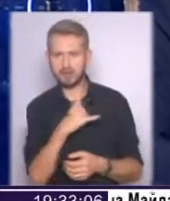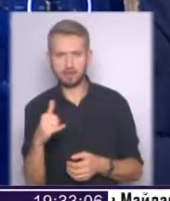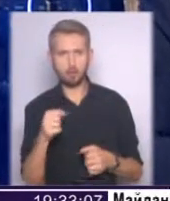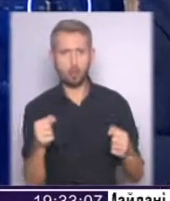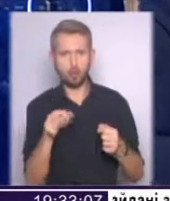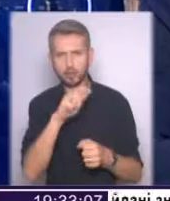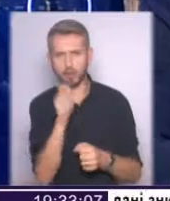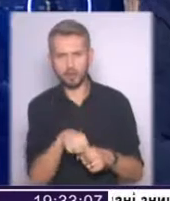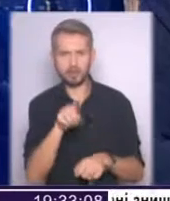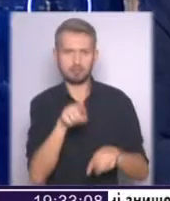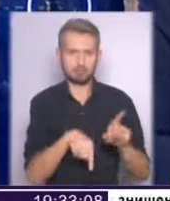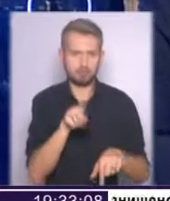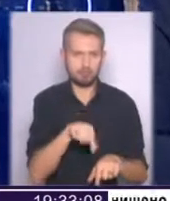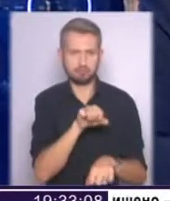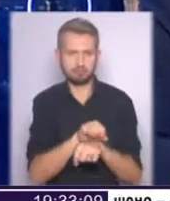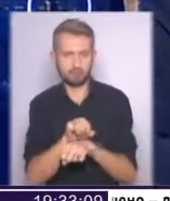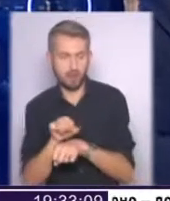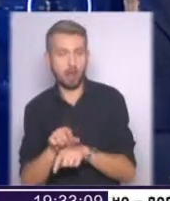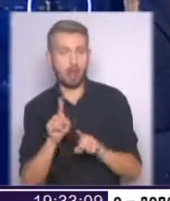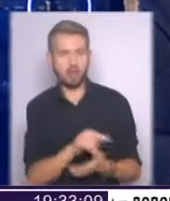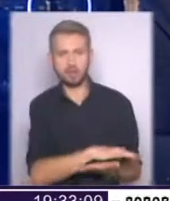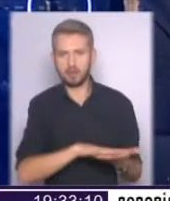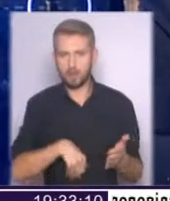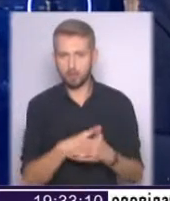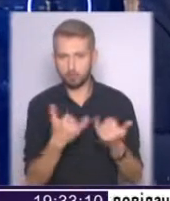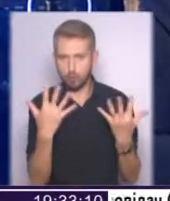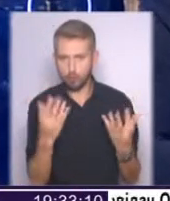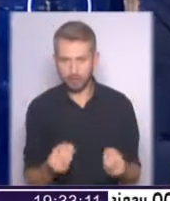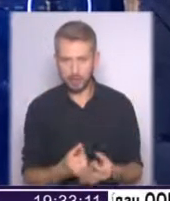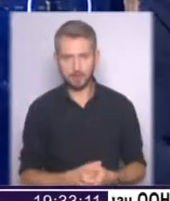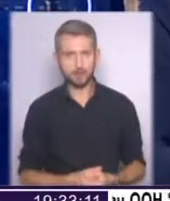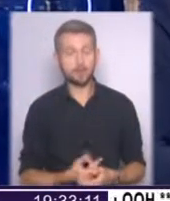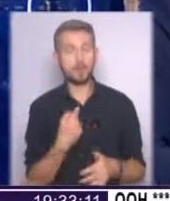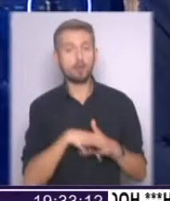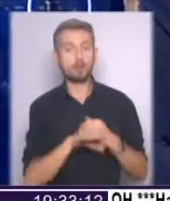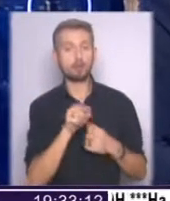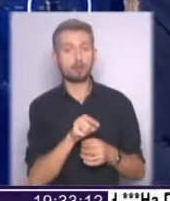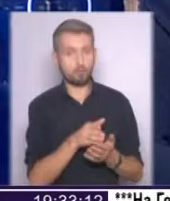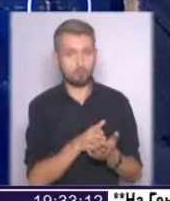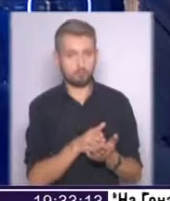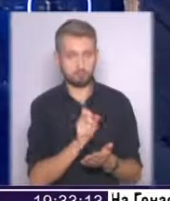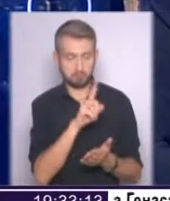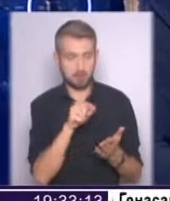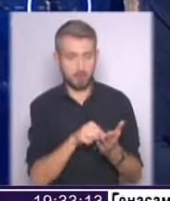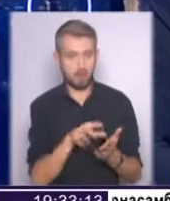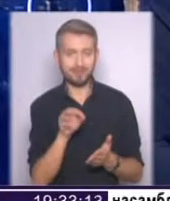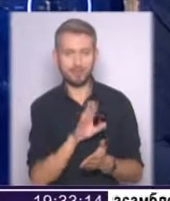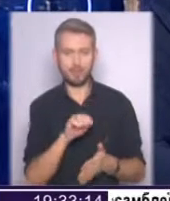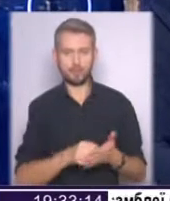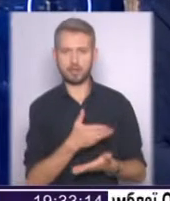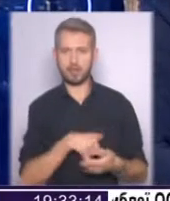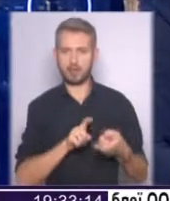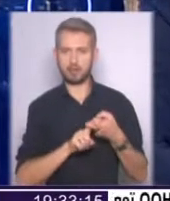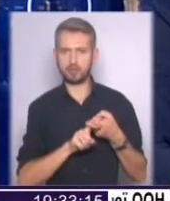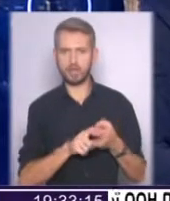певними перервами, але воно все одно тривало і триває по сьогоднішній день. Тому в цьому плані також не все від нас залежить. Є і